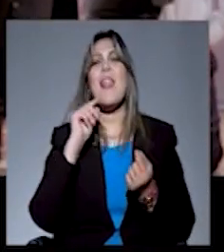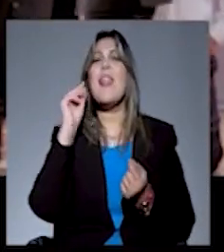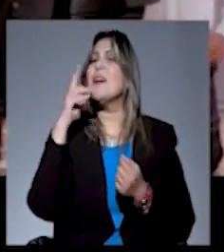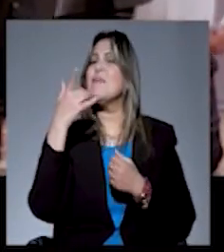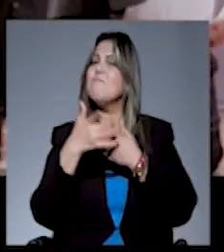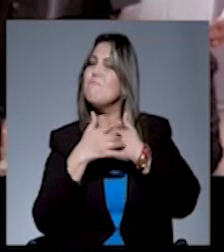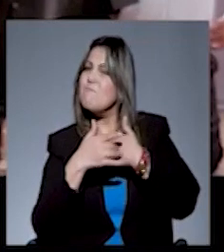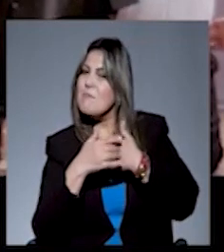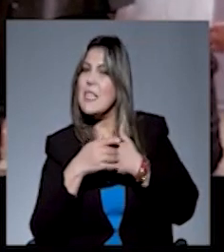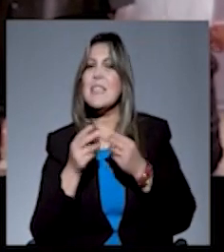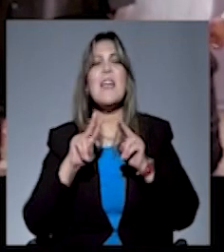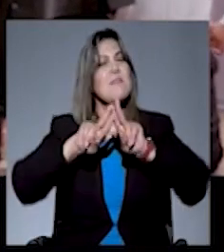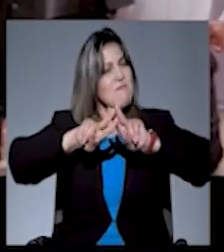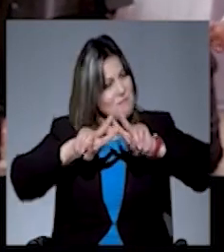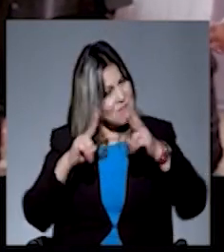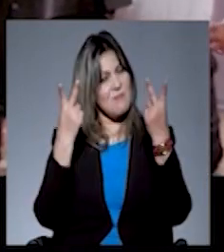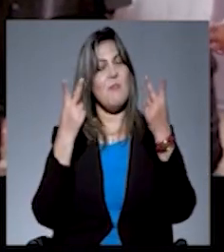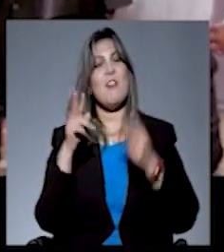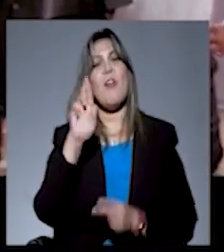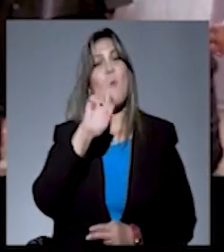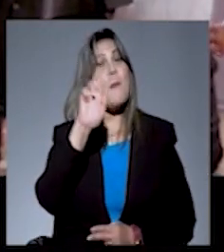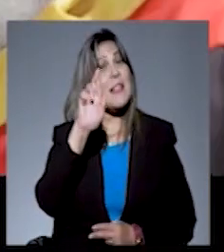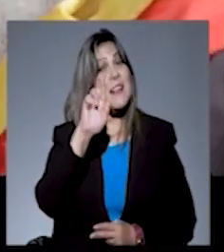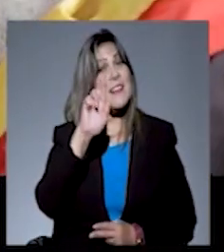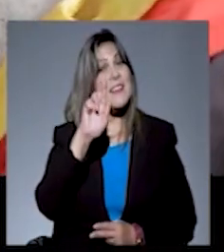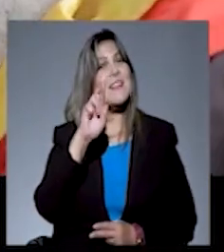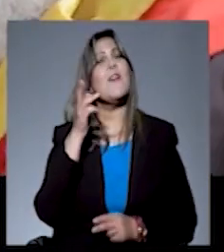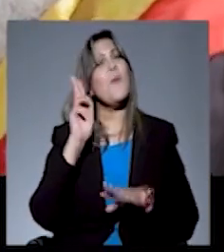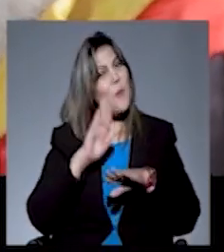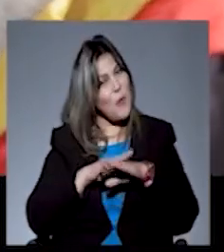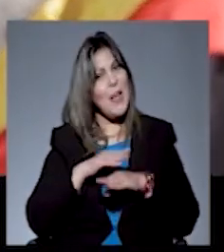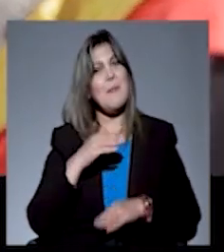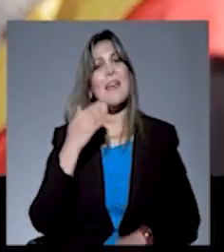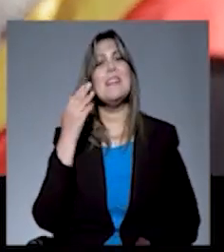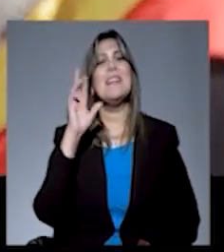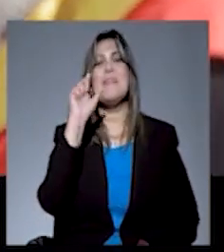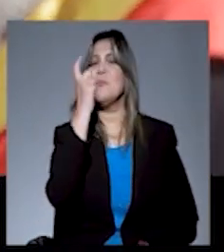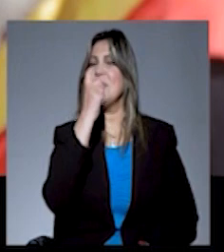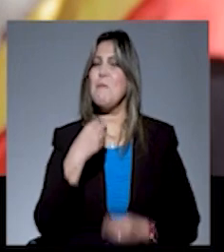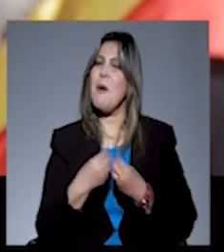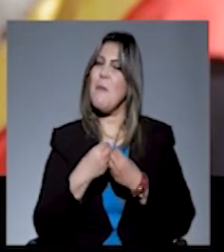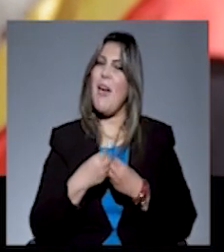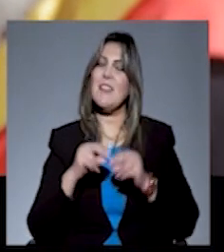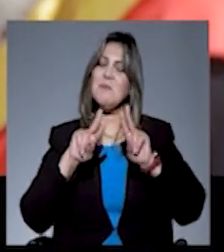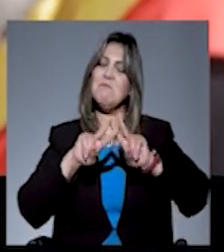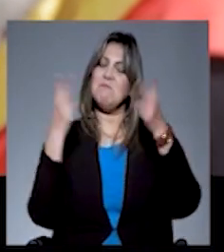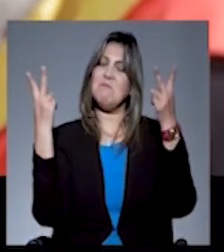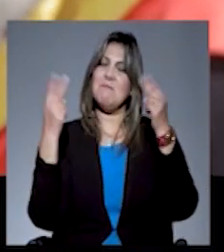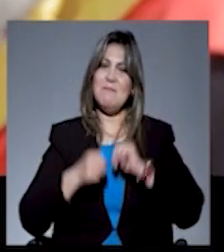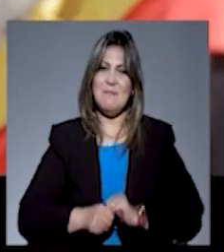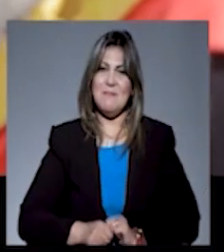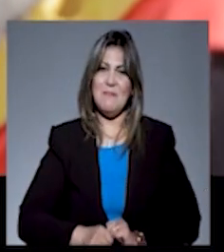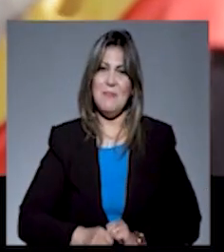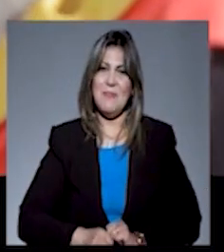الاقباط والمسلمين، لان يوسف بيه وهبة قبط. معنى كلام قداستك ان كده ممكن يتم اتهام الاقباط